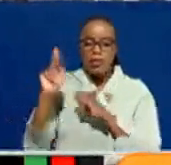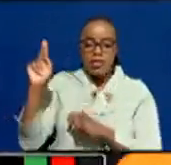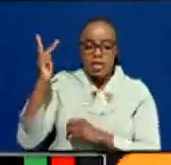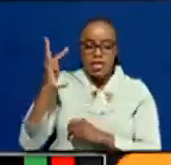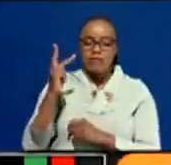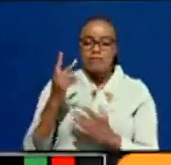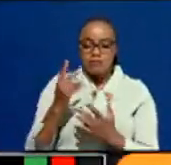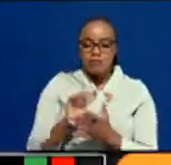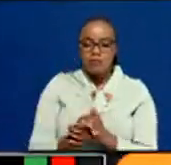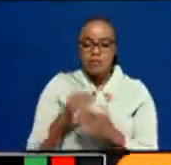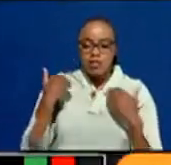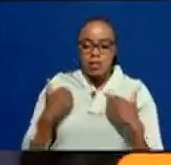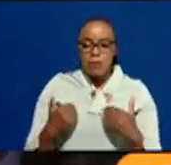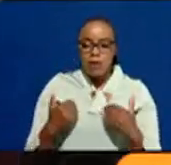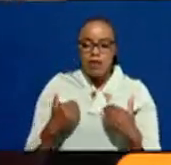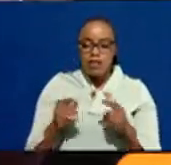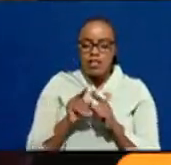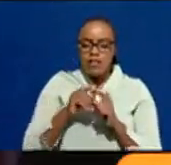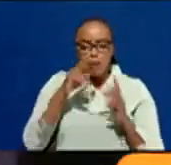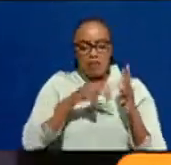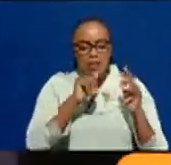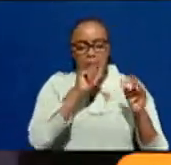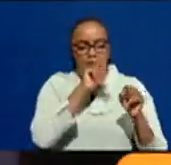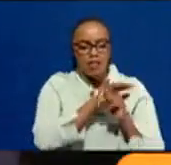better. I have not read, of course, the manifesto of